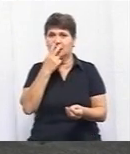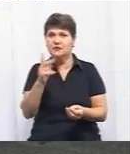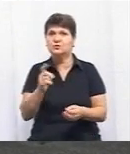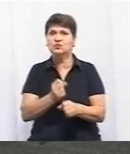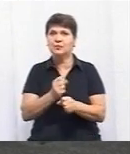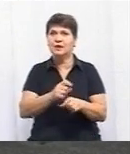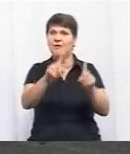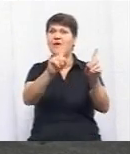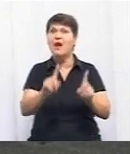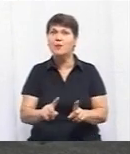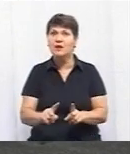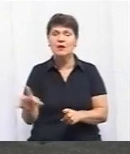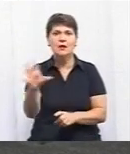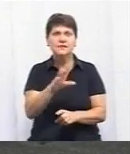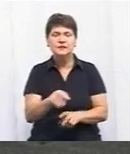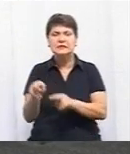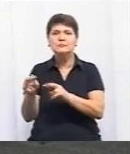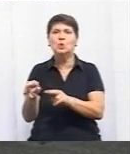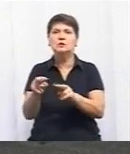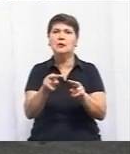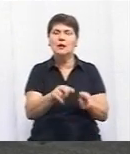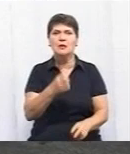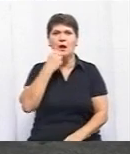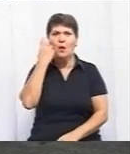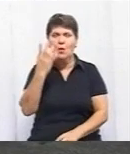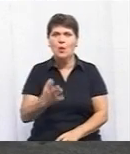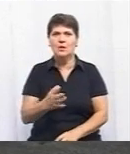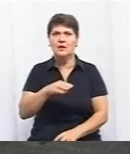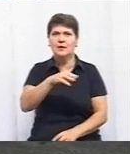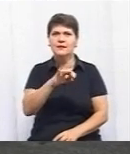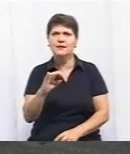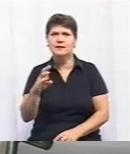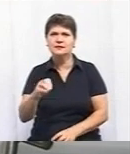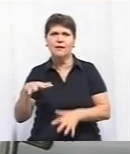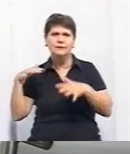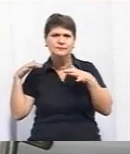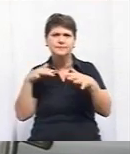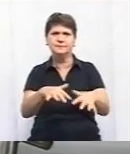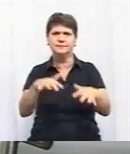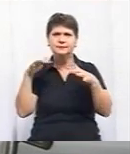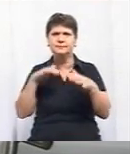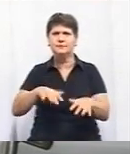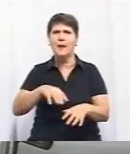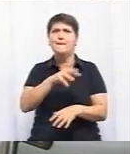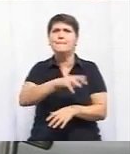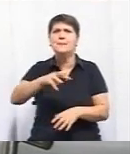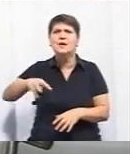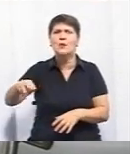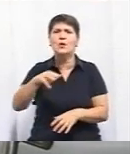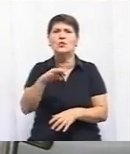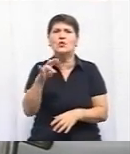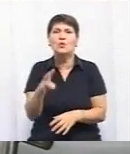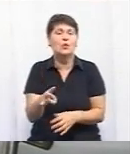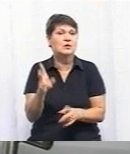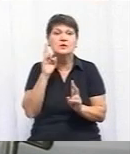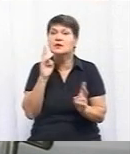Карпатах. Я думаю, що всі спостерігали, коли по тисі хлинуло мільйони тонн, я не знаю, скільки